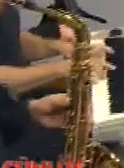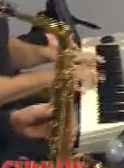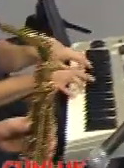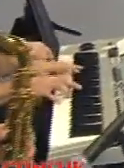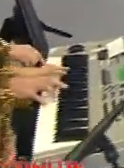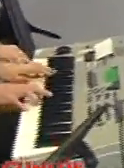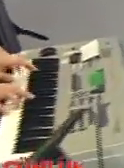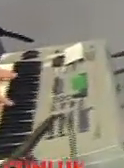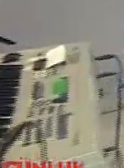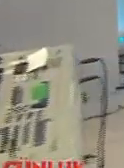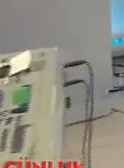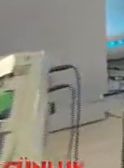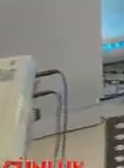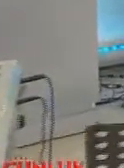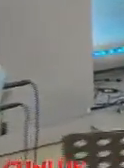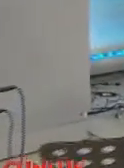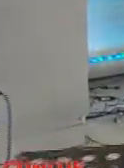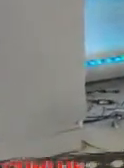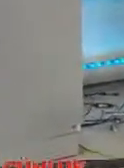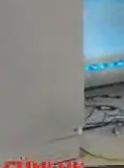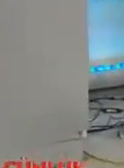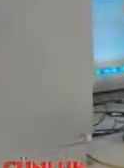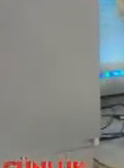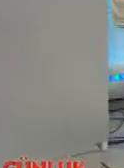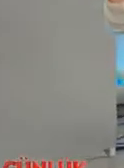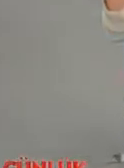martılar. Ay, la la la la la,